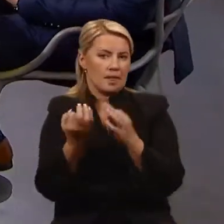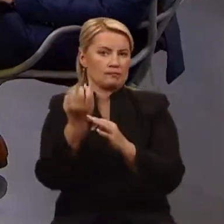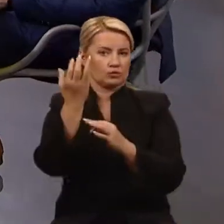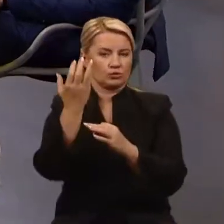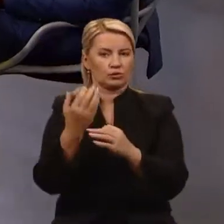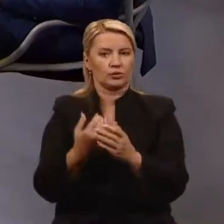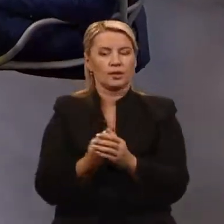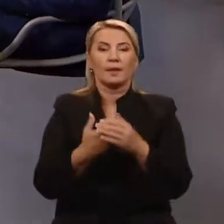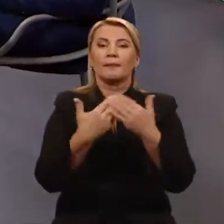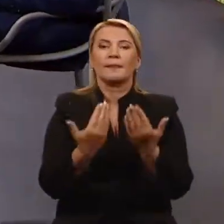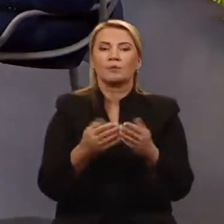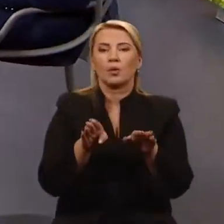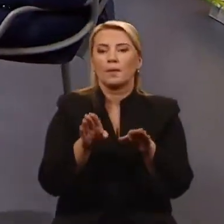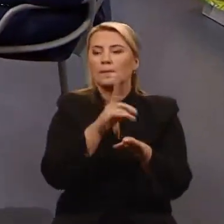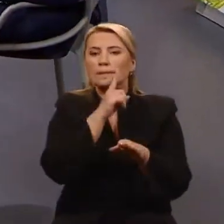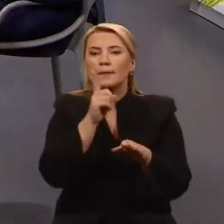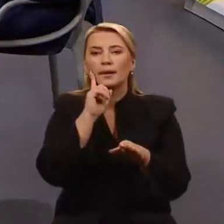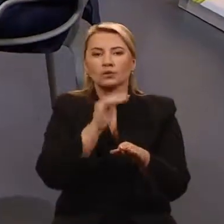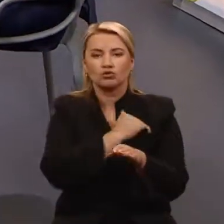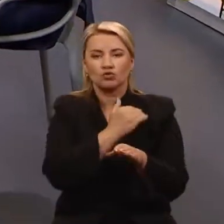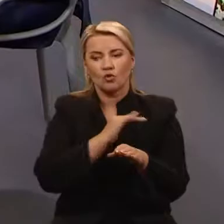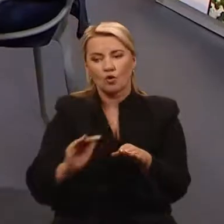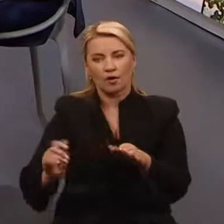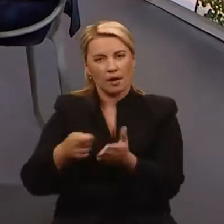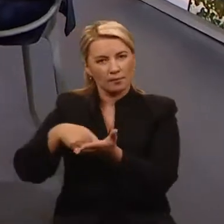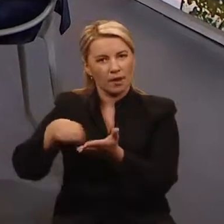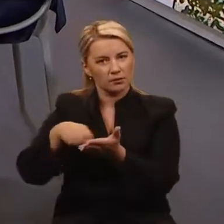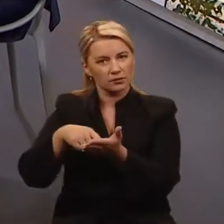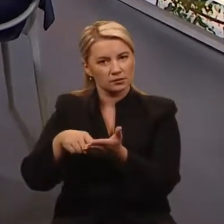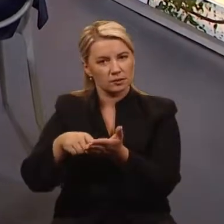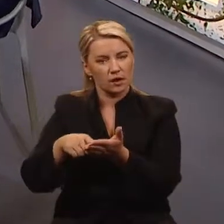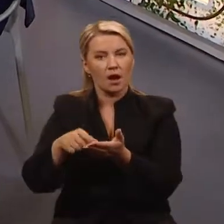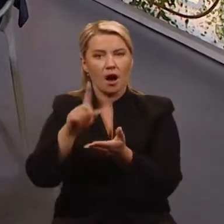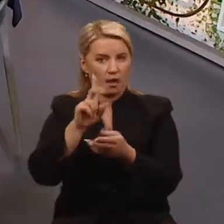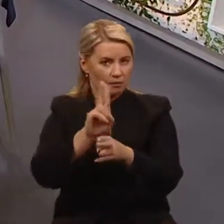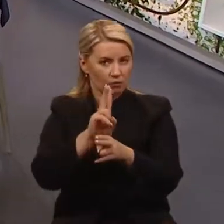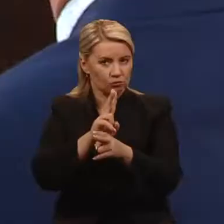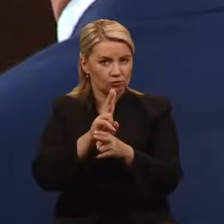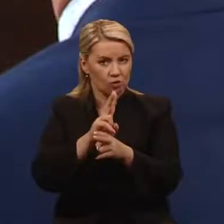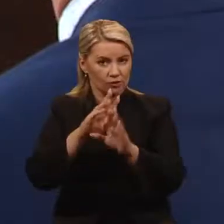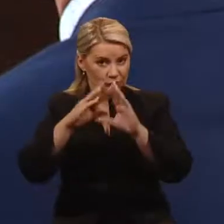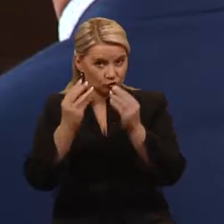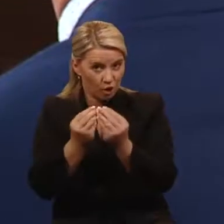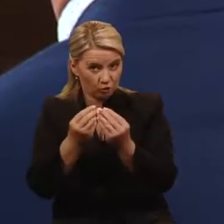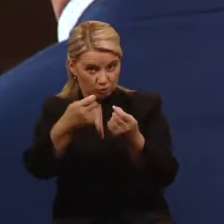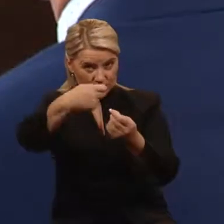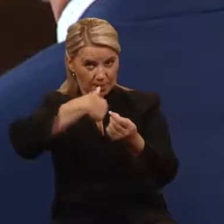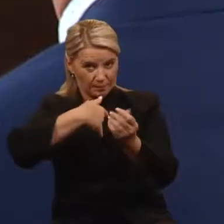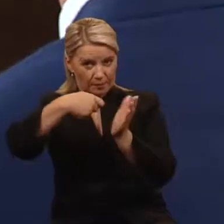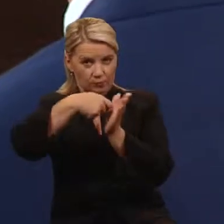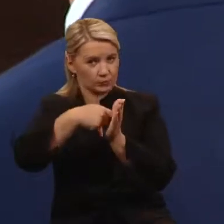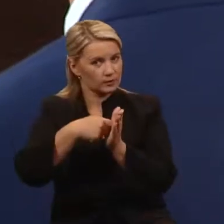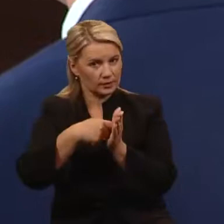Školkovné, to do toho patří například takhle. Je potřeba ale samozřejmě upozornit, že do toho nepatří úplně všechno. Věci